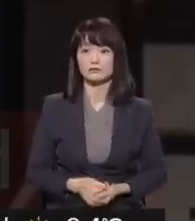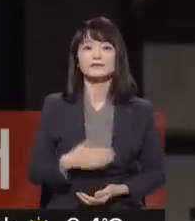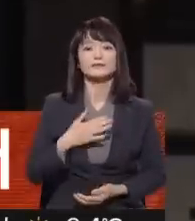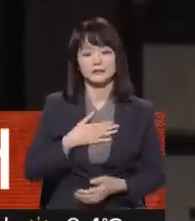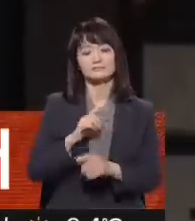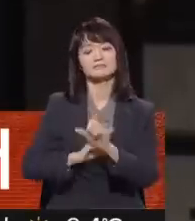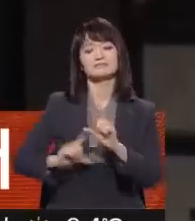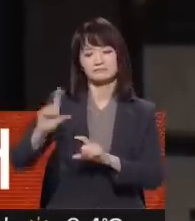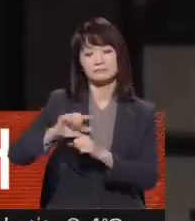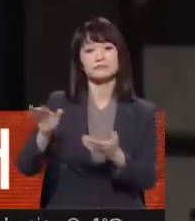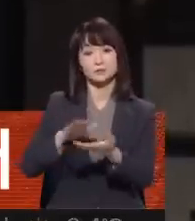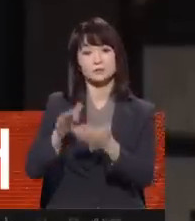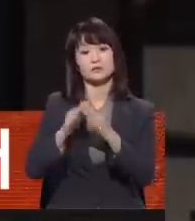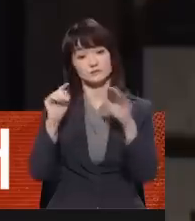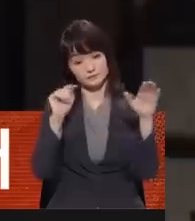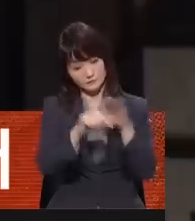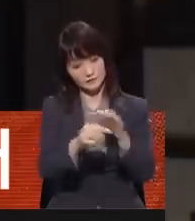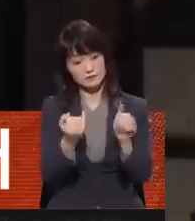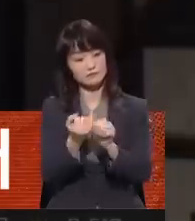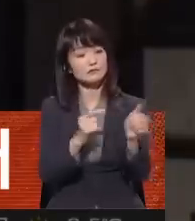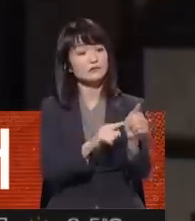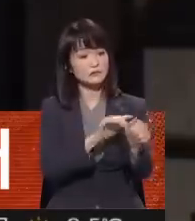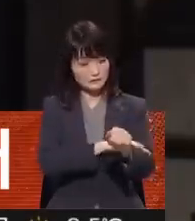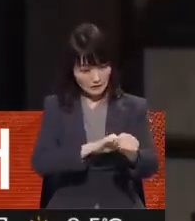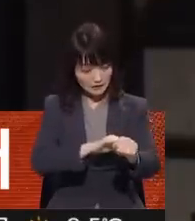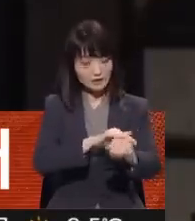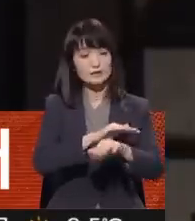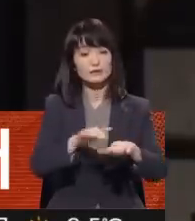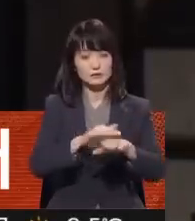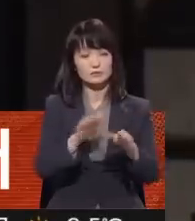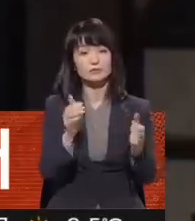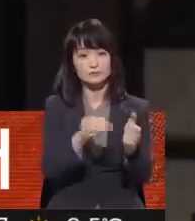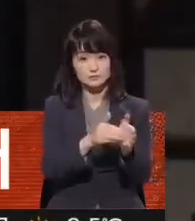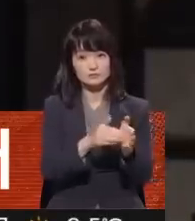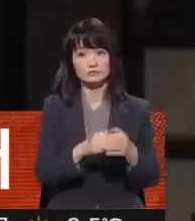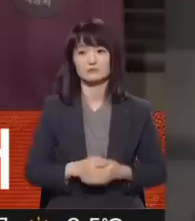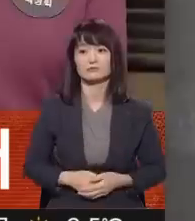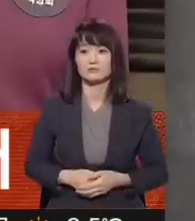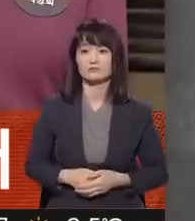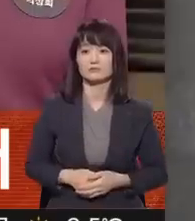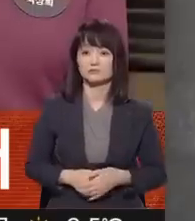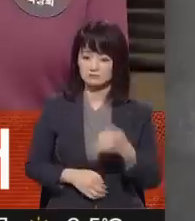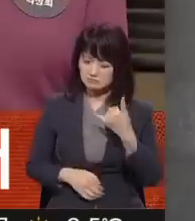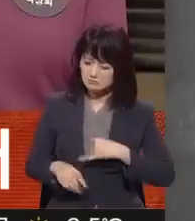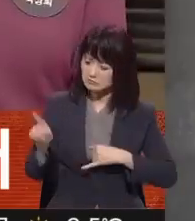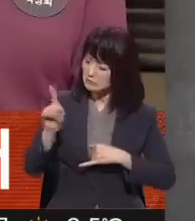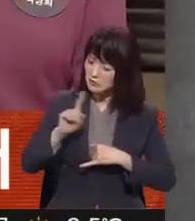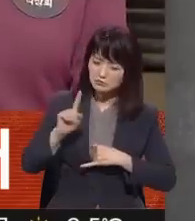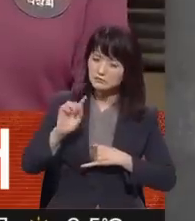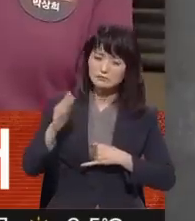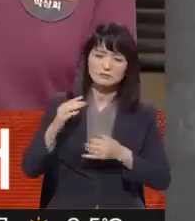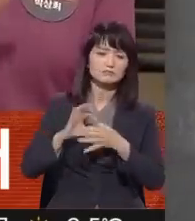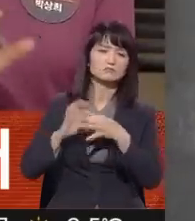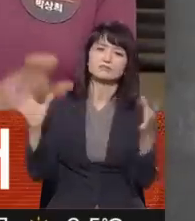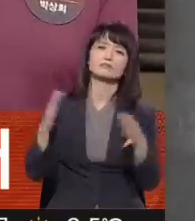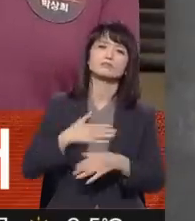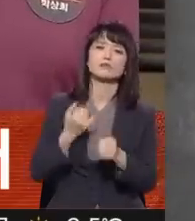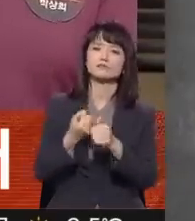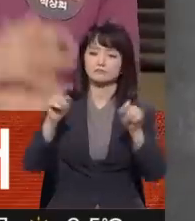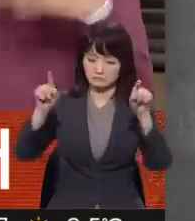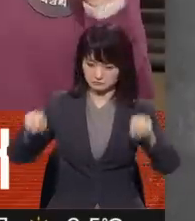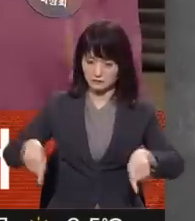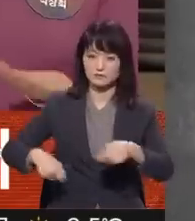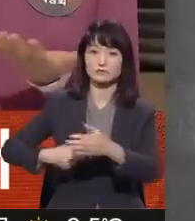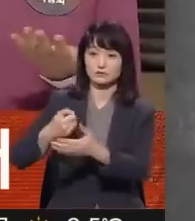난 더 놀다 가겠다 당신이 다 처리했으면 됐어라고 얘기한 거는 그냥 아이들이 어떻게 됐는지 상관없겠다 그리고 나는 이혼도